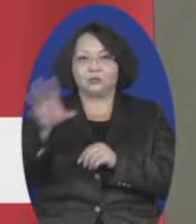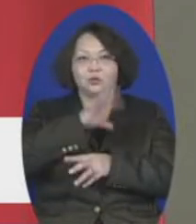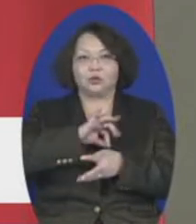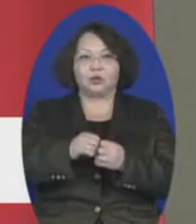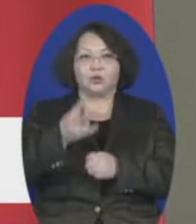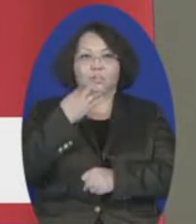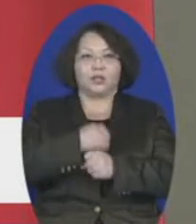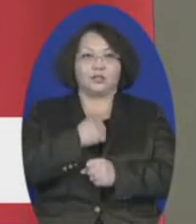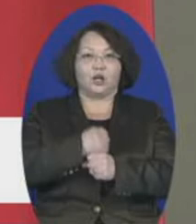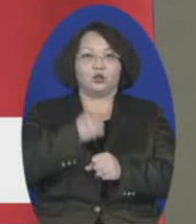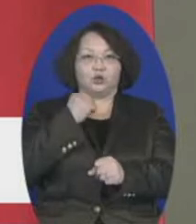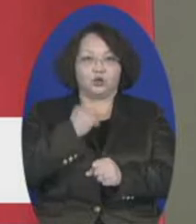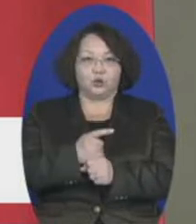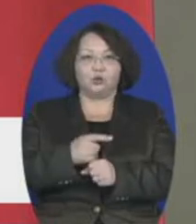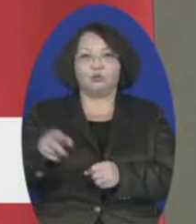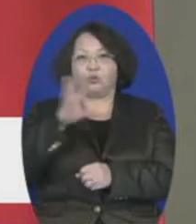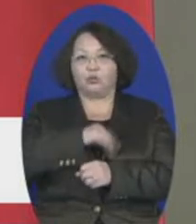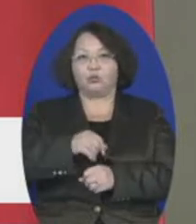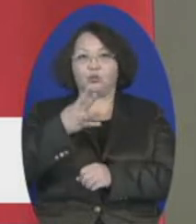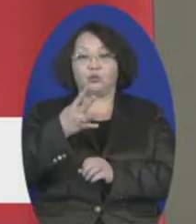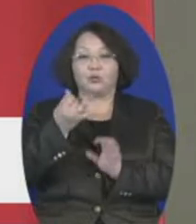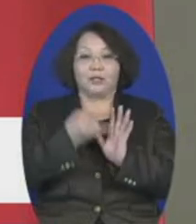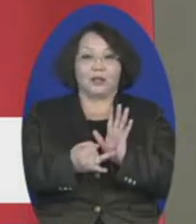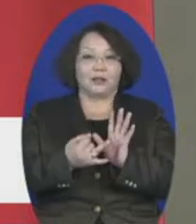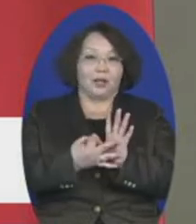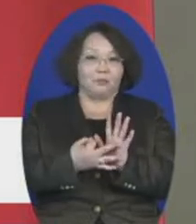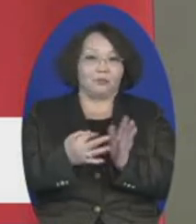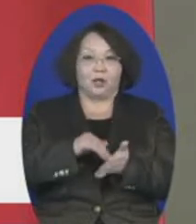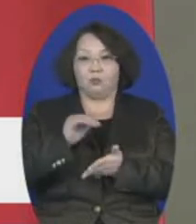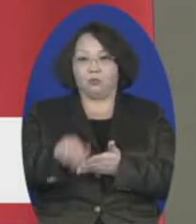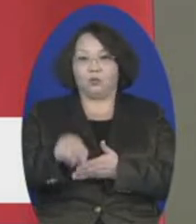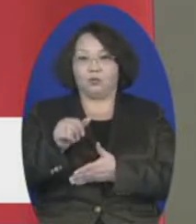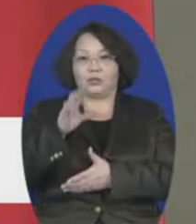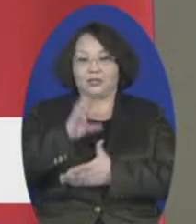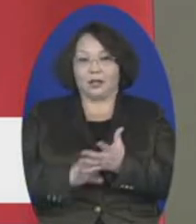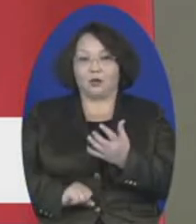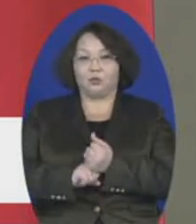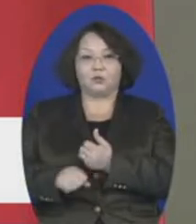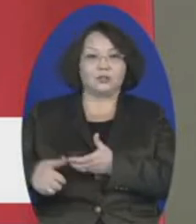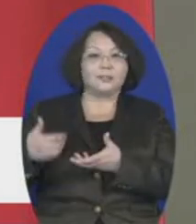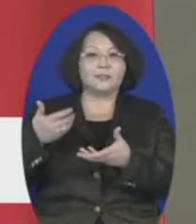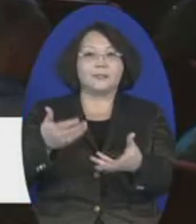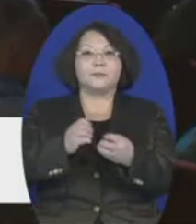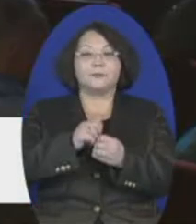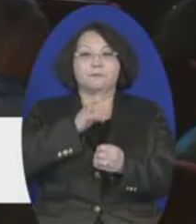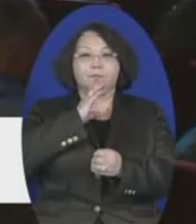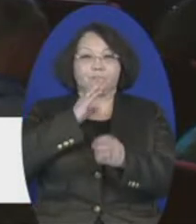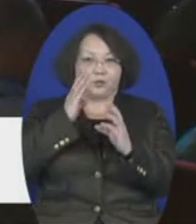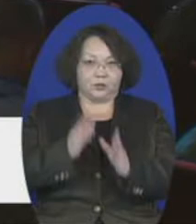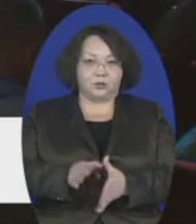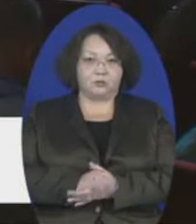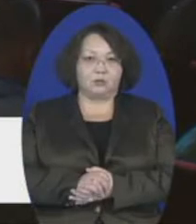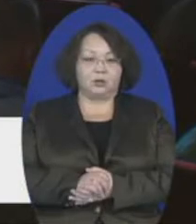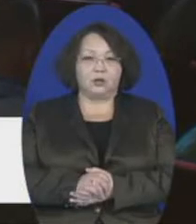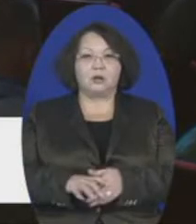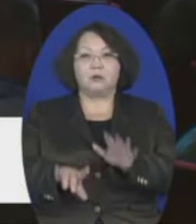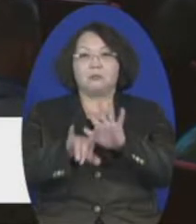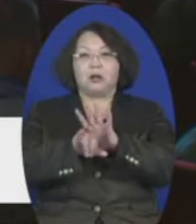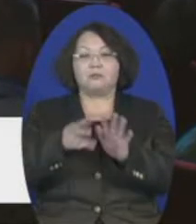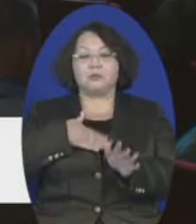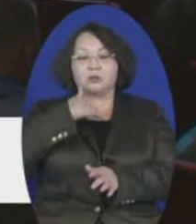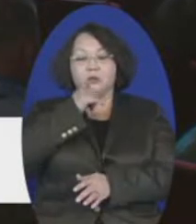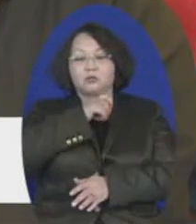үйл ажиллагаа зориулан нийт 478 тэрбум төгрөгийн санхүүжилт хийхээр тусгасан. Малаа эрүүлжүүлэх олон